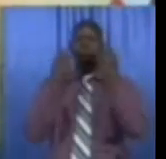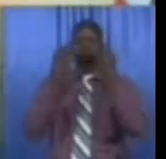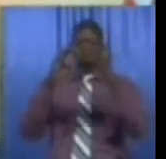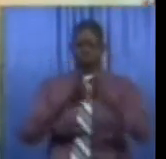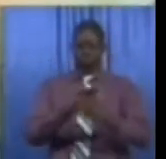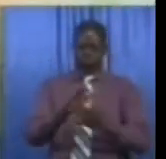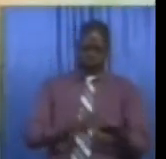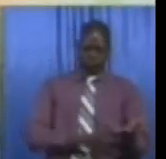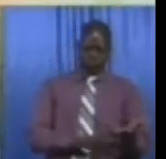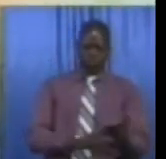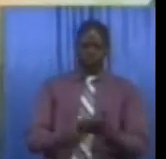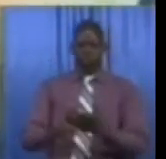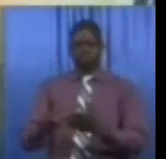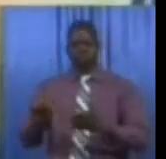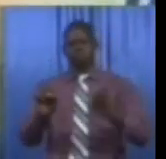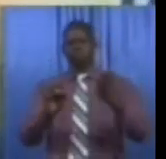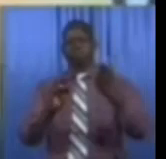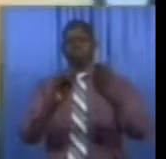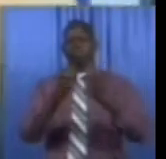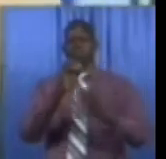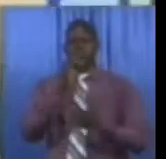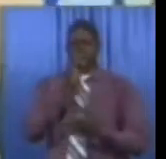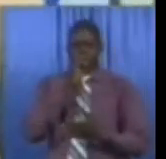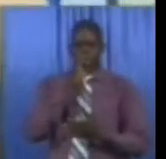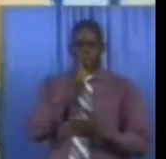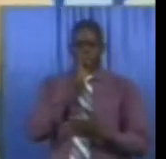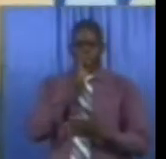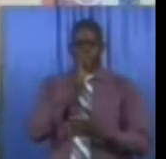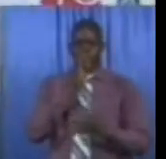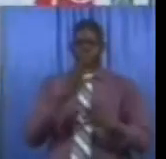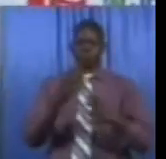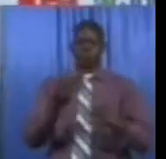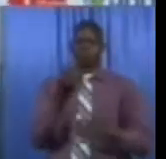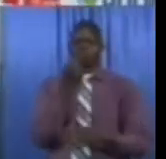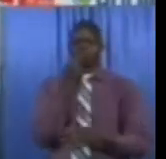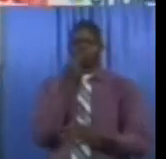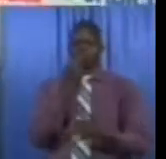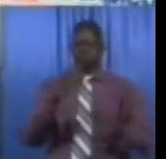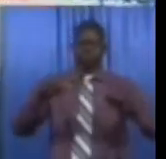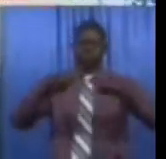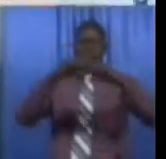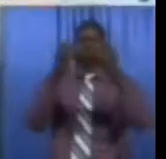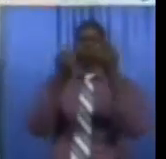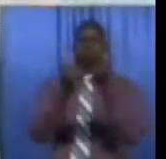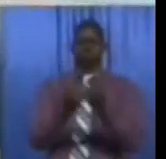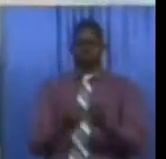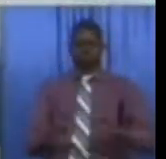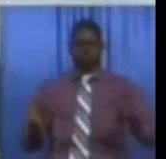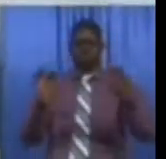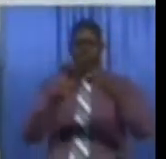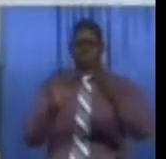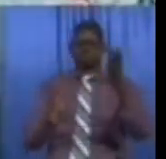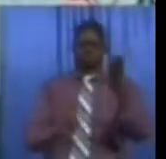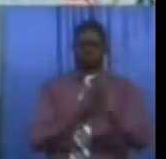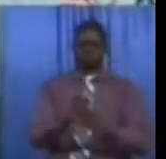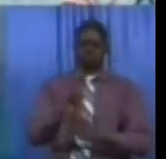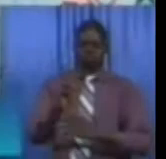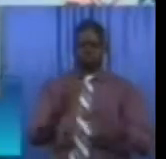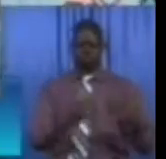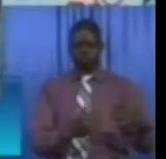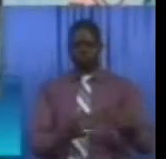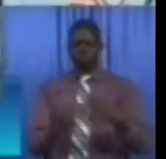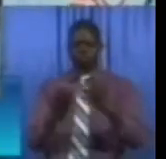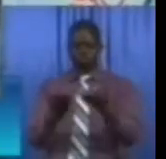sur l'assainissement, sur... la nutrition. Jipaygo, qui est affilié à l'université Johns Hopkins, a